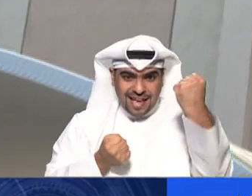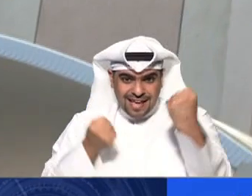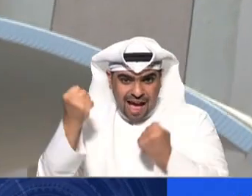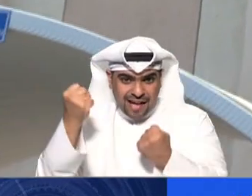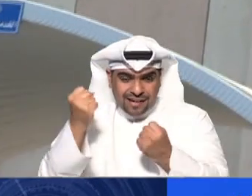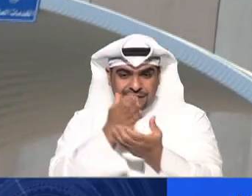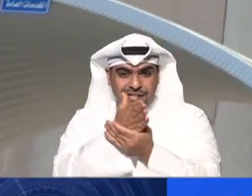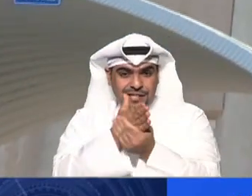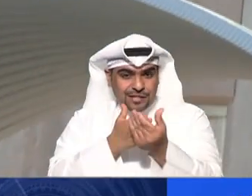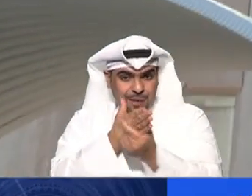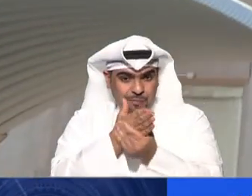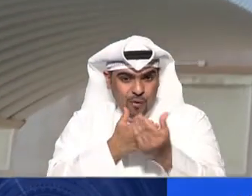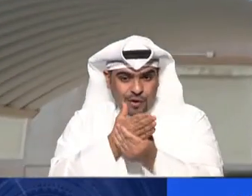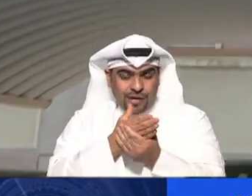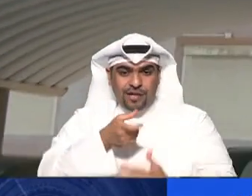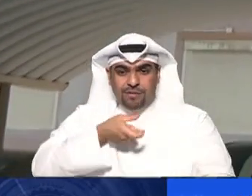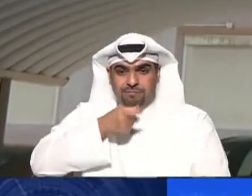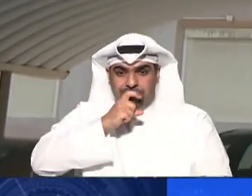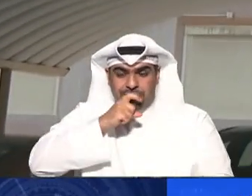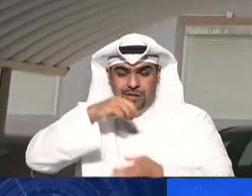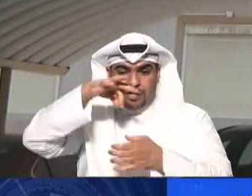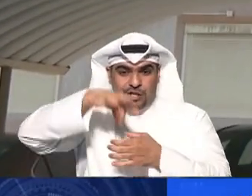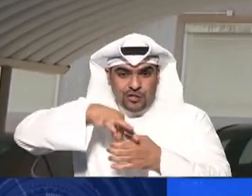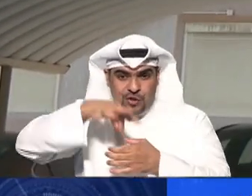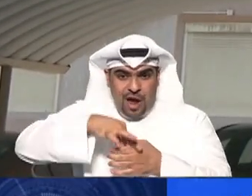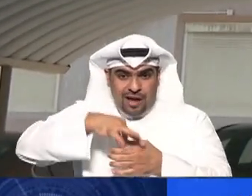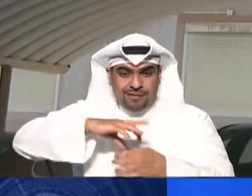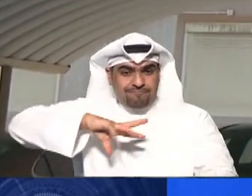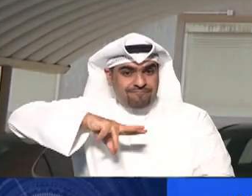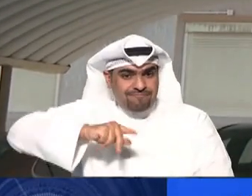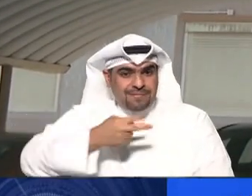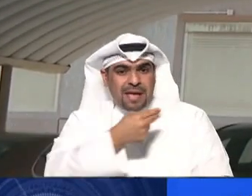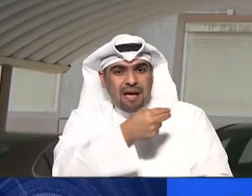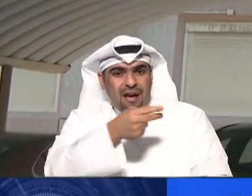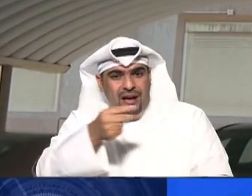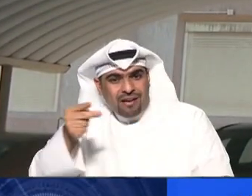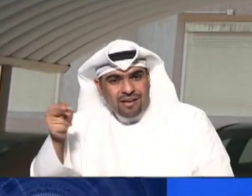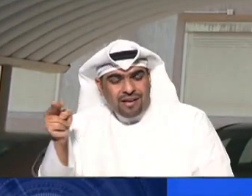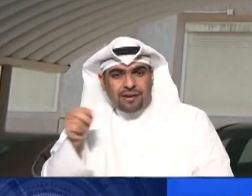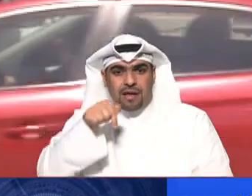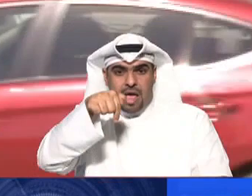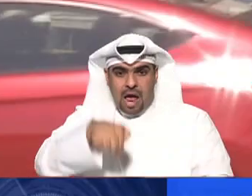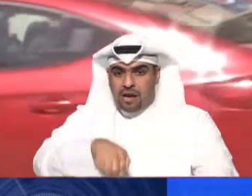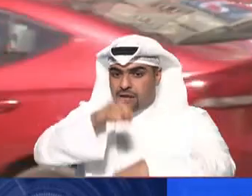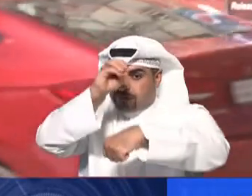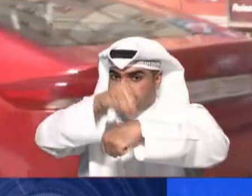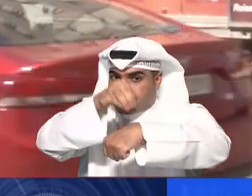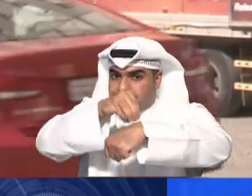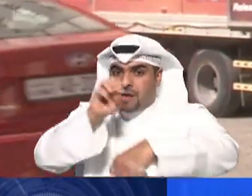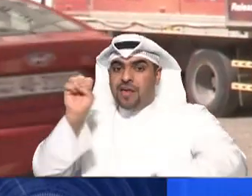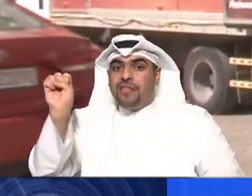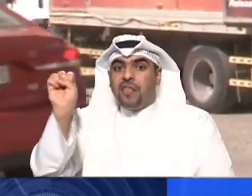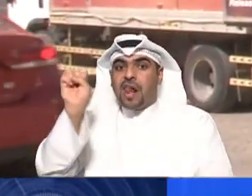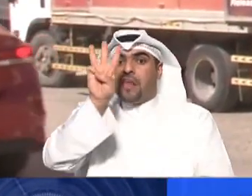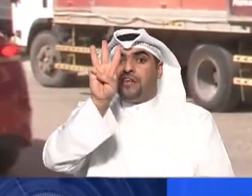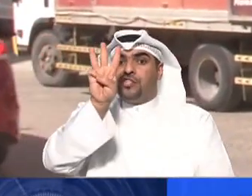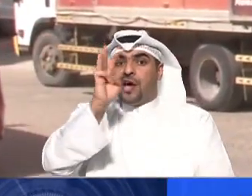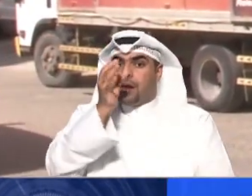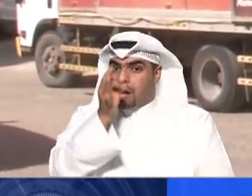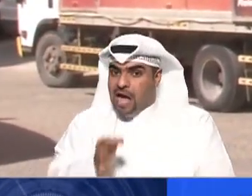وكافة الجهات المعنية بإعطائهم مهلة 3 شهور لتنتهي في 11 أكتوبر. إذا لاحظت